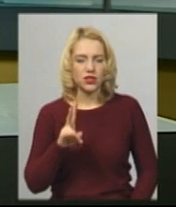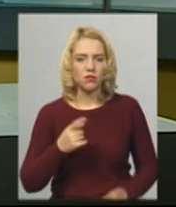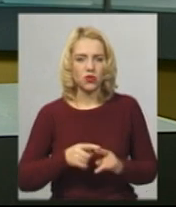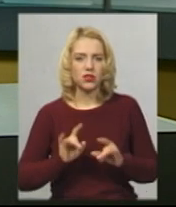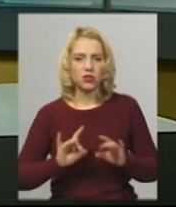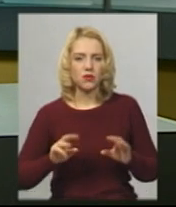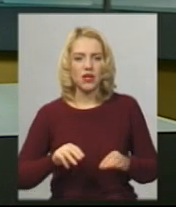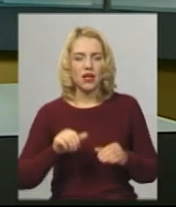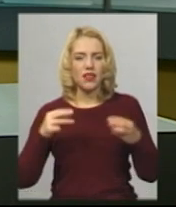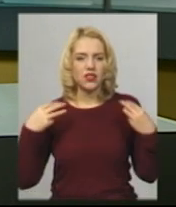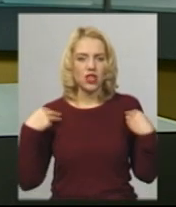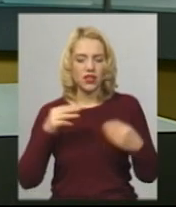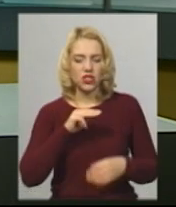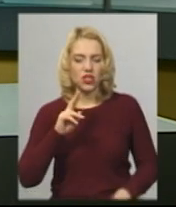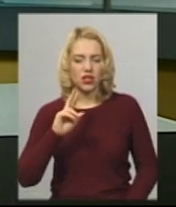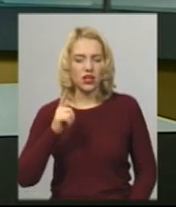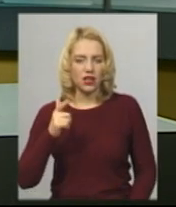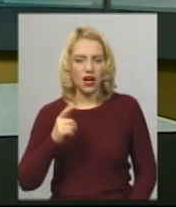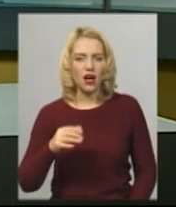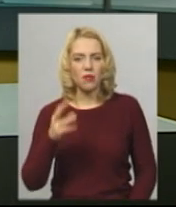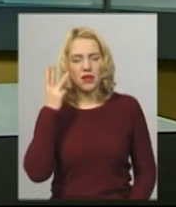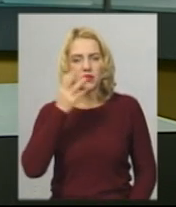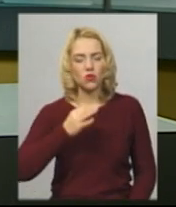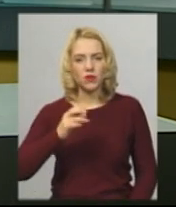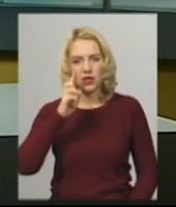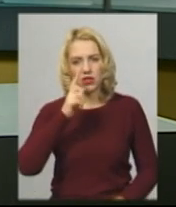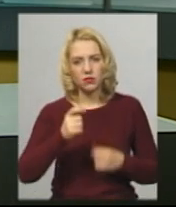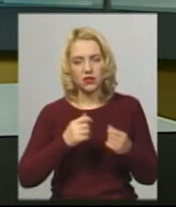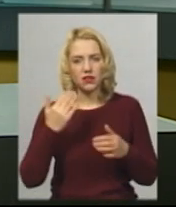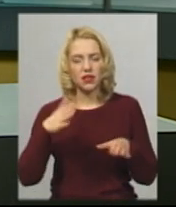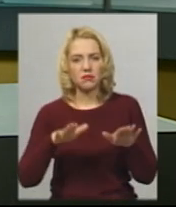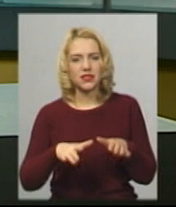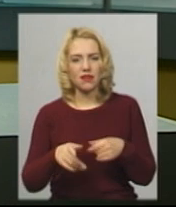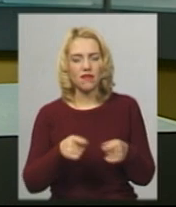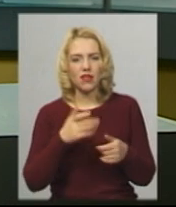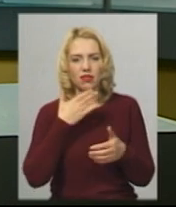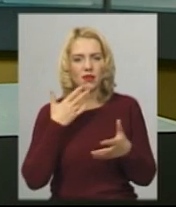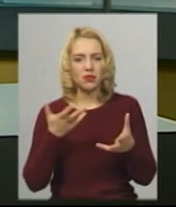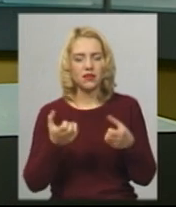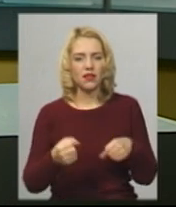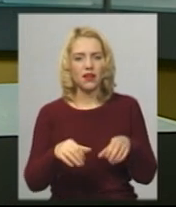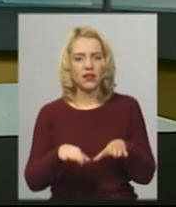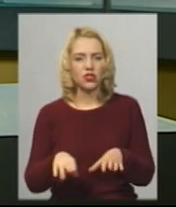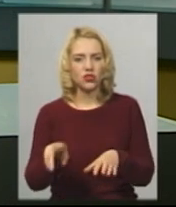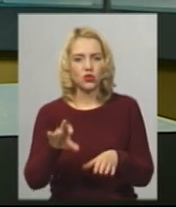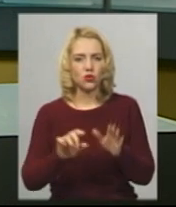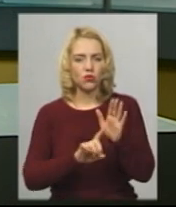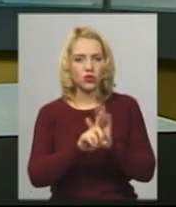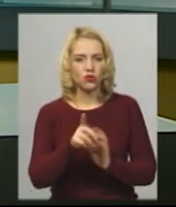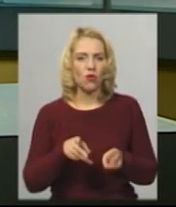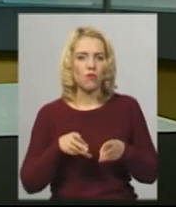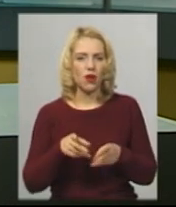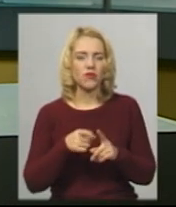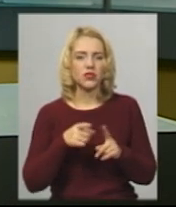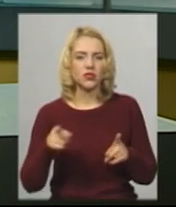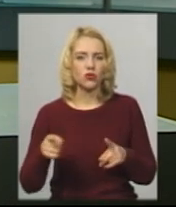ЖКГ Хмельницької облдержадміністрації Сергій Дашковський. Каже, їх місцева влада не прийняла рішення про початок опалювального сезону.